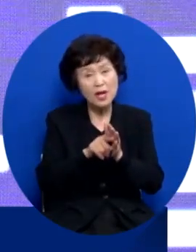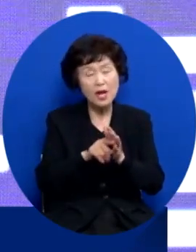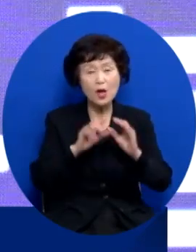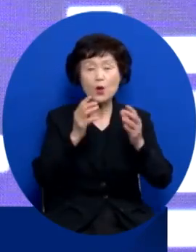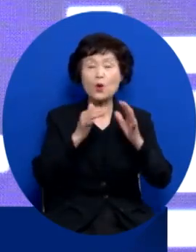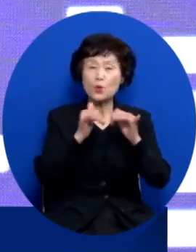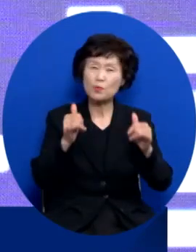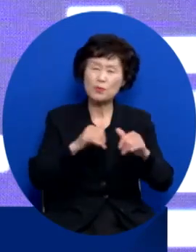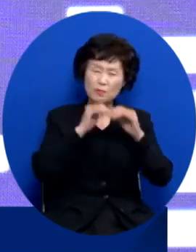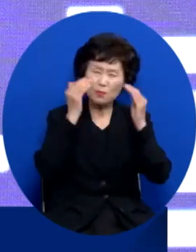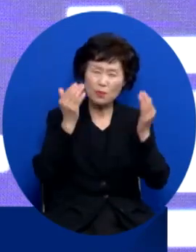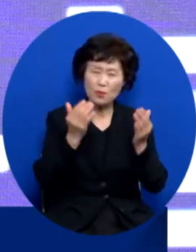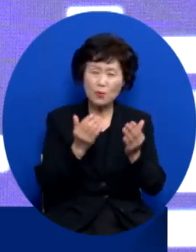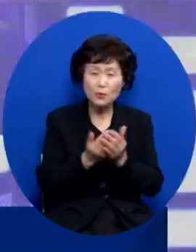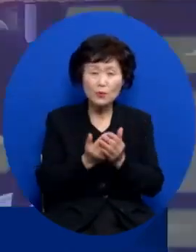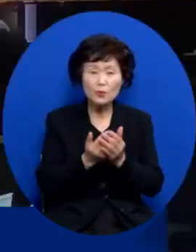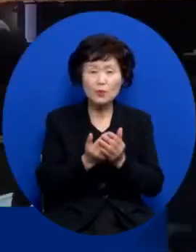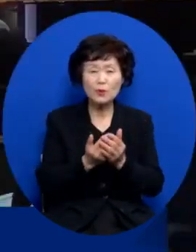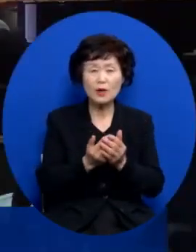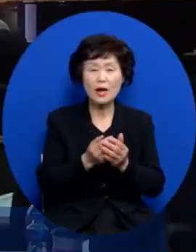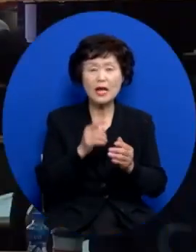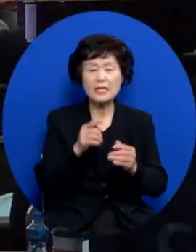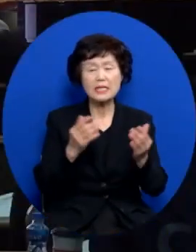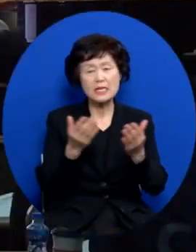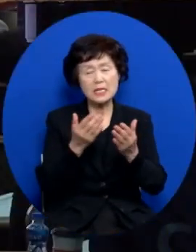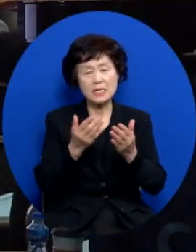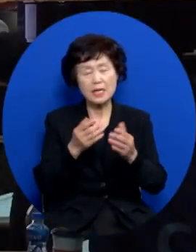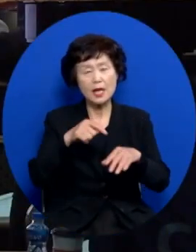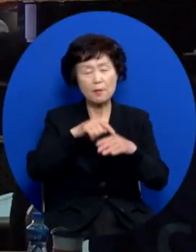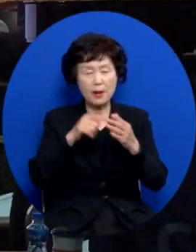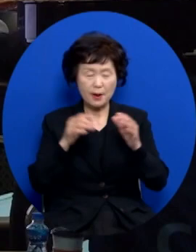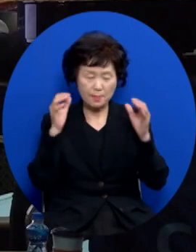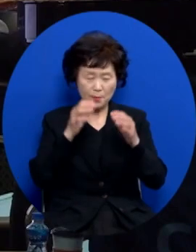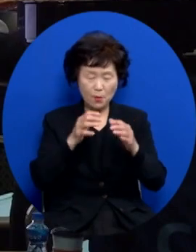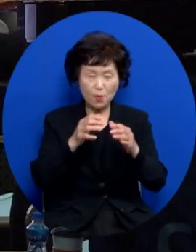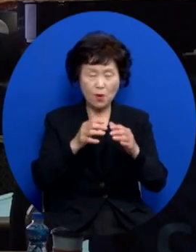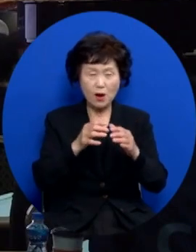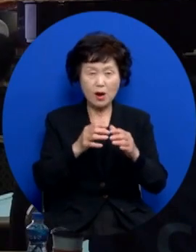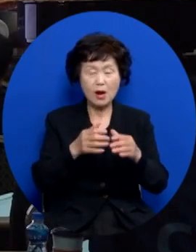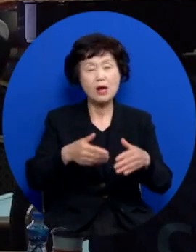일어났으면 하는 그런 마음을 가지고 CTS 뉴스 이현지입니다.